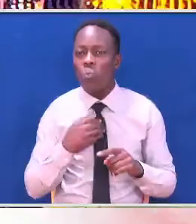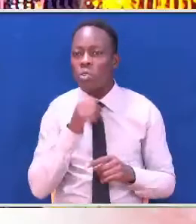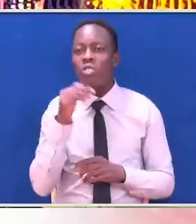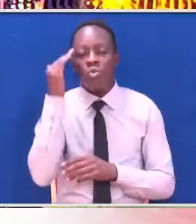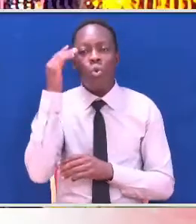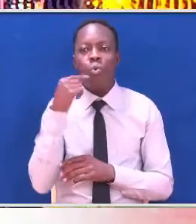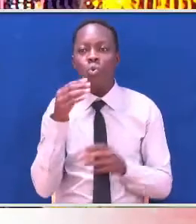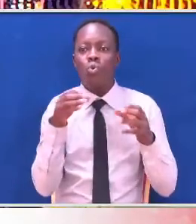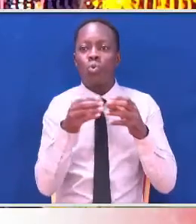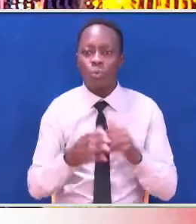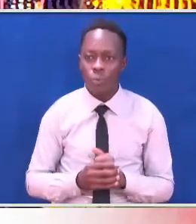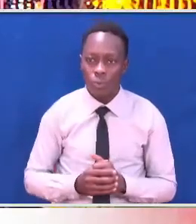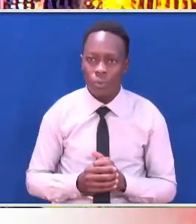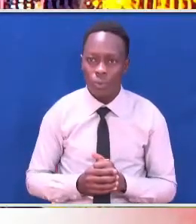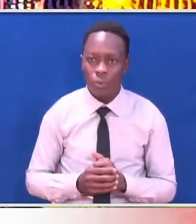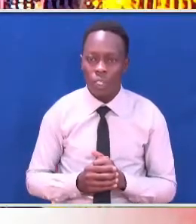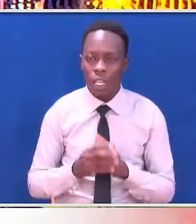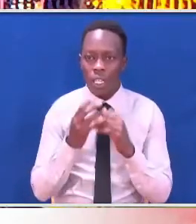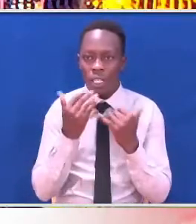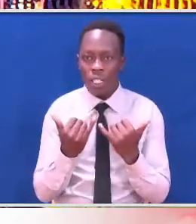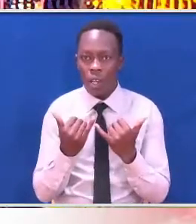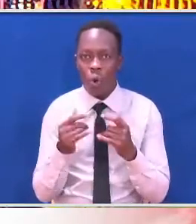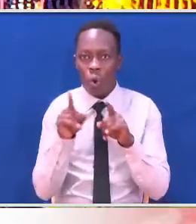sijui ni kina nani wanasema hivyo. Now on to the game plan where the push